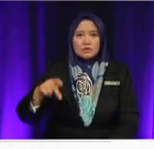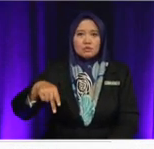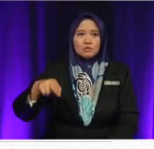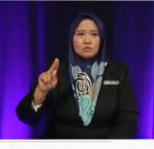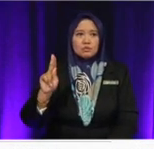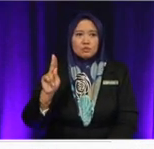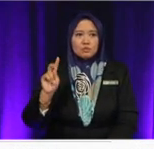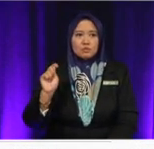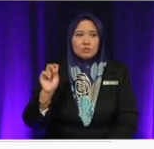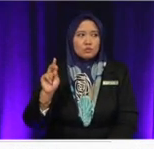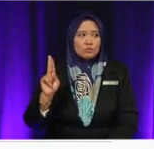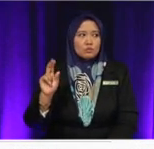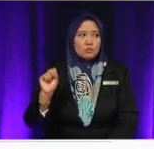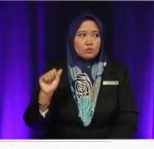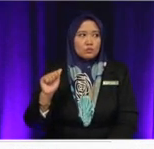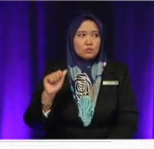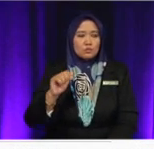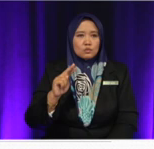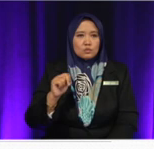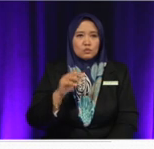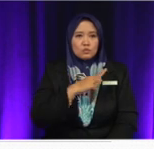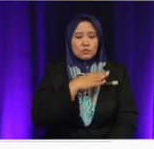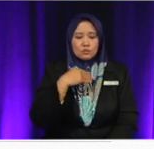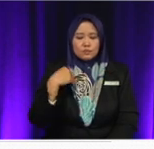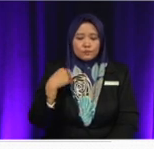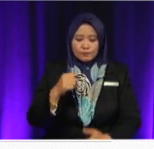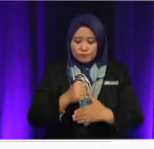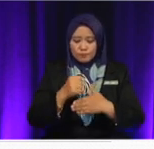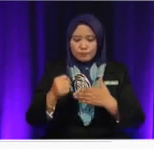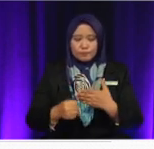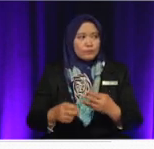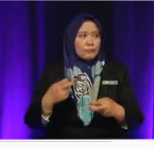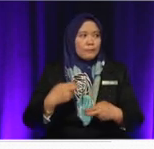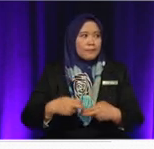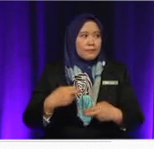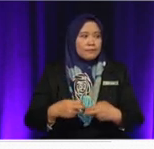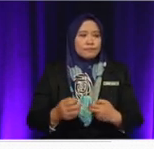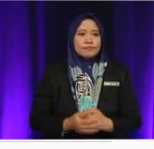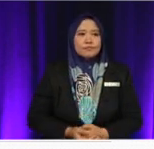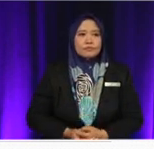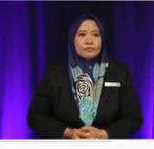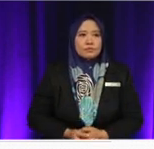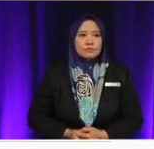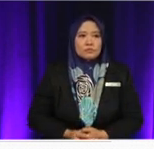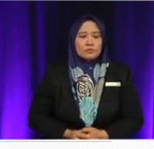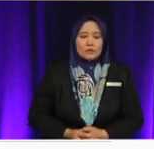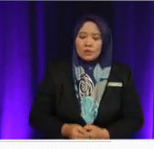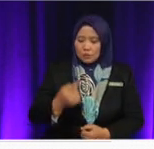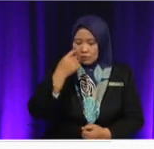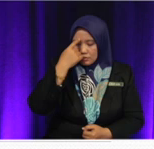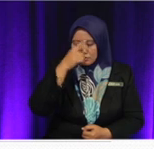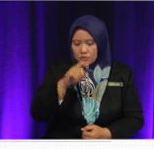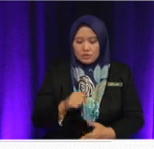Kemahiran membuat keputusan ialah proses memilih satu daripada beberapa pendekatan bagi menyelesaikan